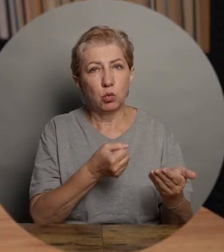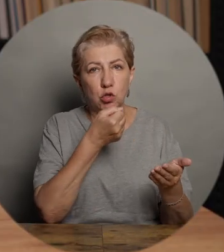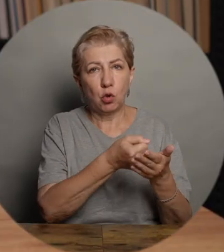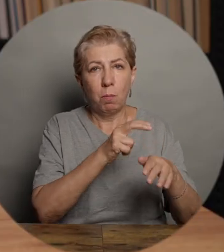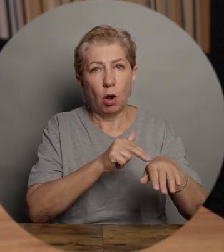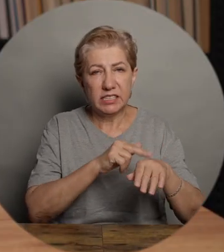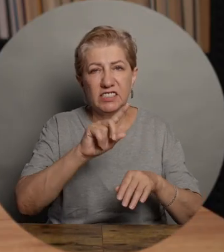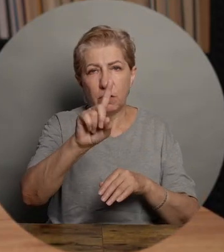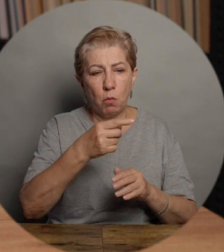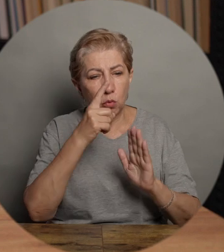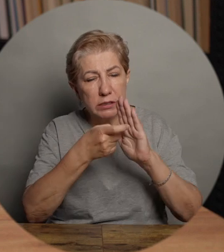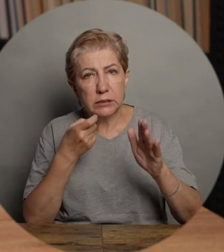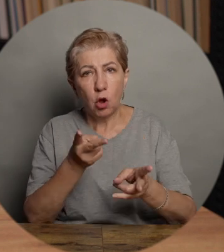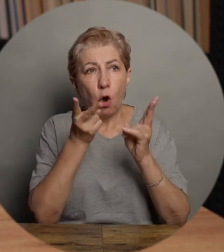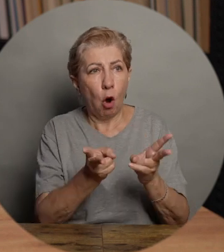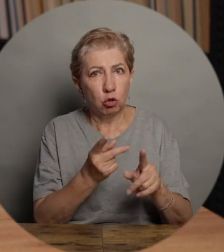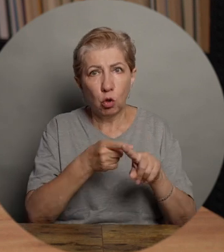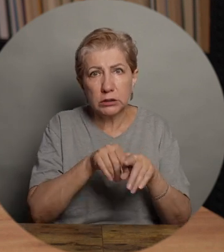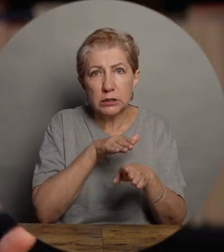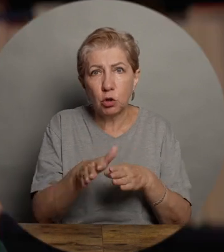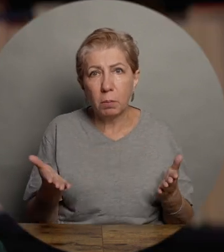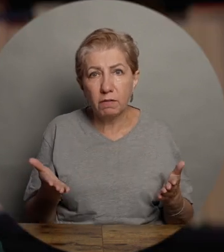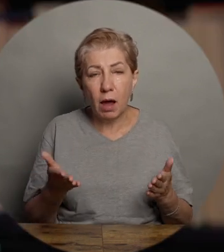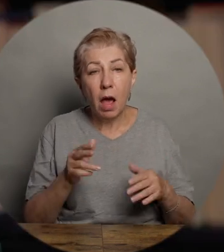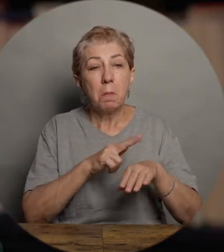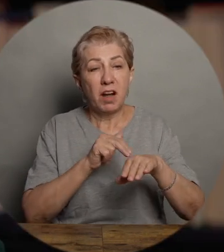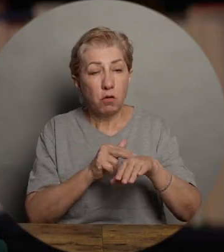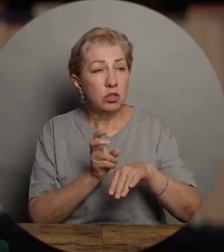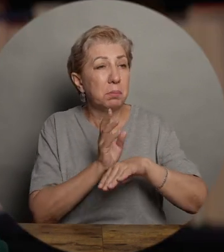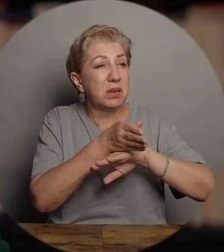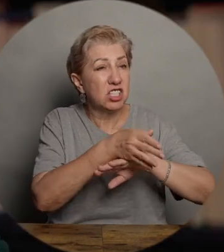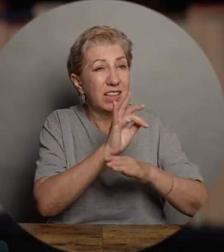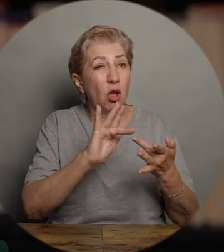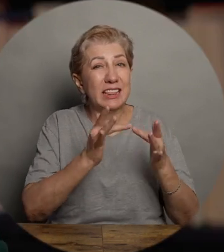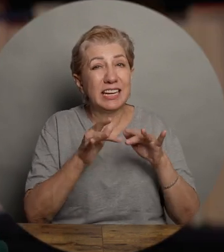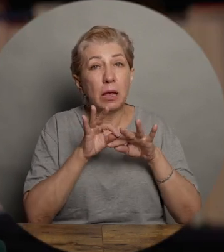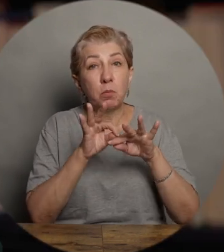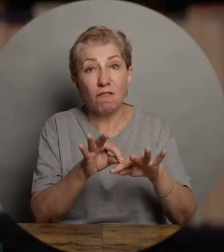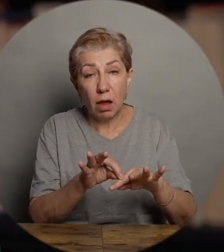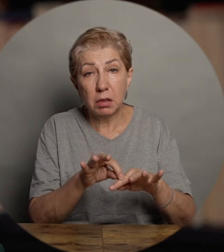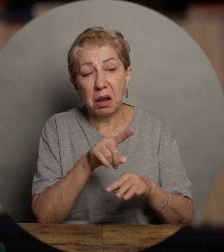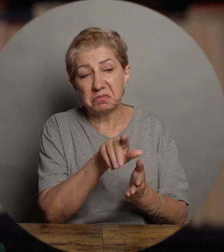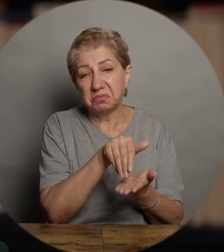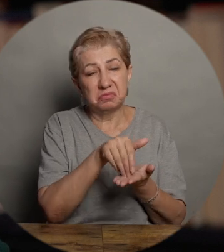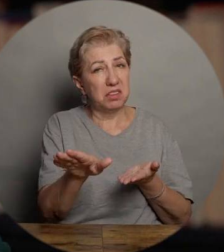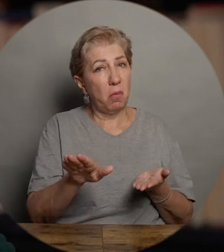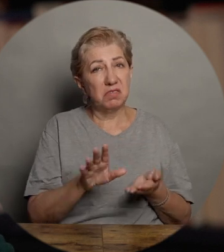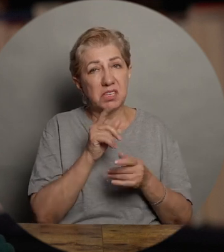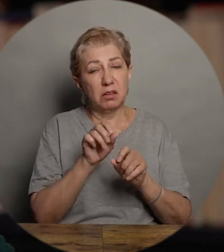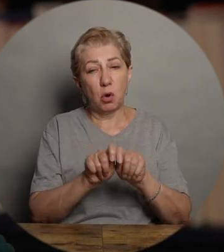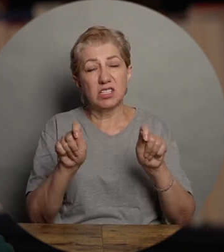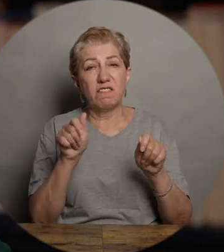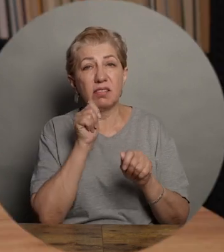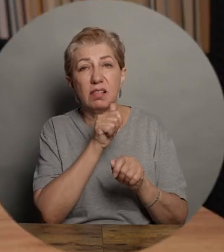поліції з вимогою дізнатися хто це зробив правоохоронці пішли до інтернет-провайдера однак той від відмовився розкривати